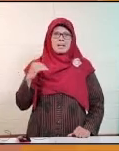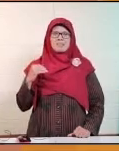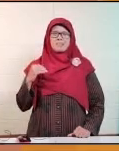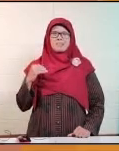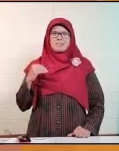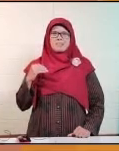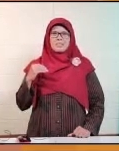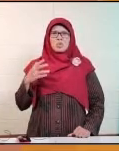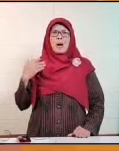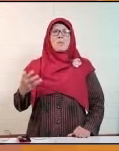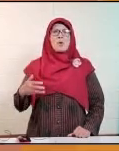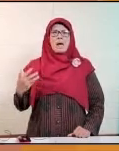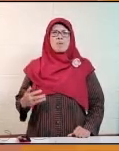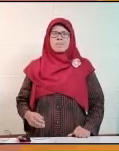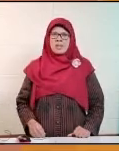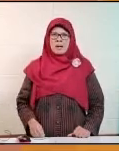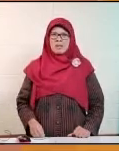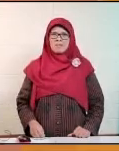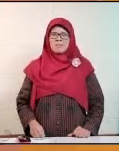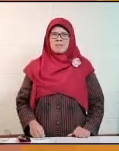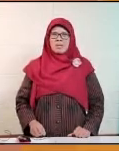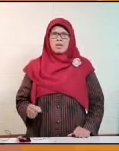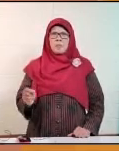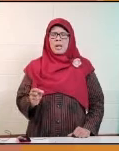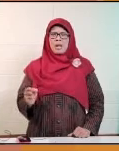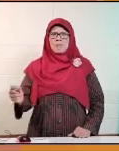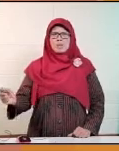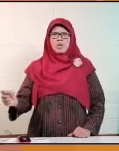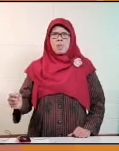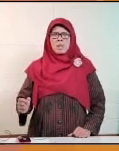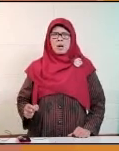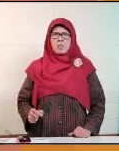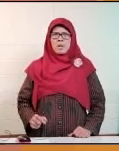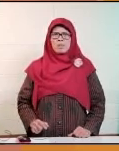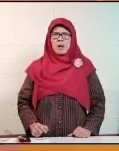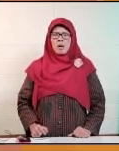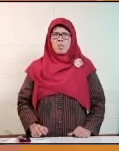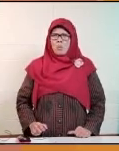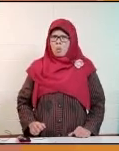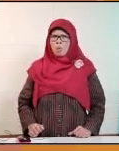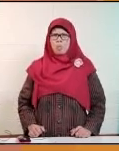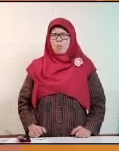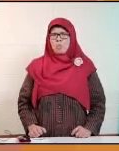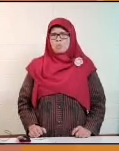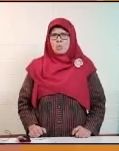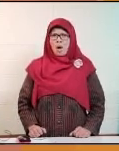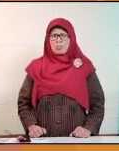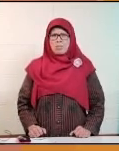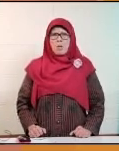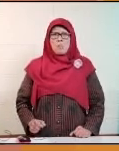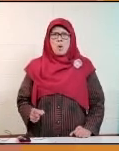mulai meningkat Hai sudah mulai berbicara di pilihkan baju yang merah akan mengatakan wow